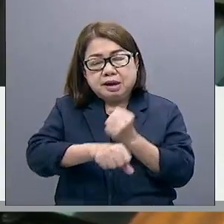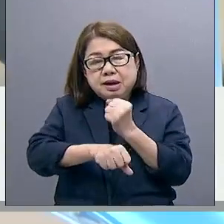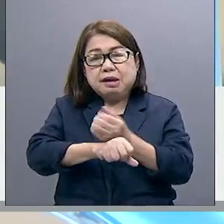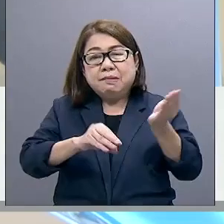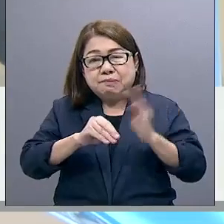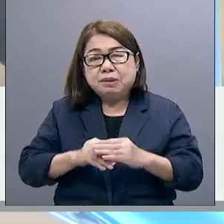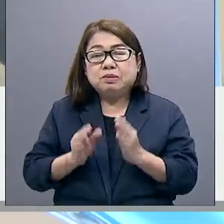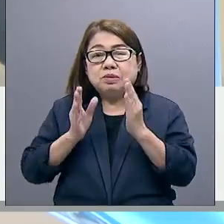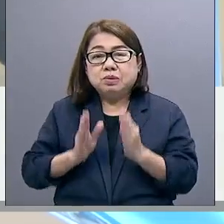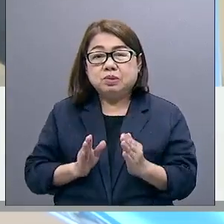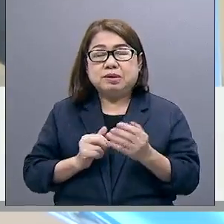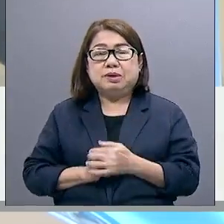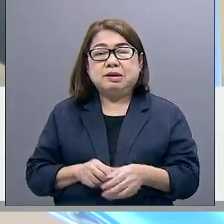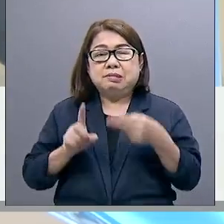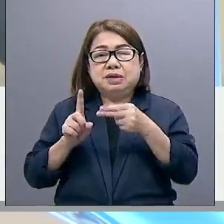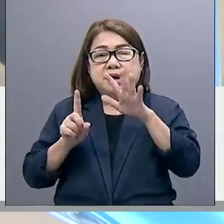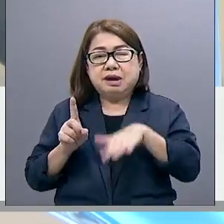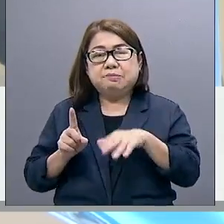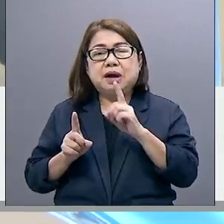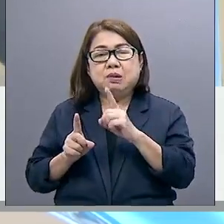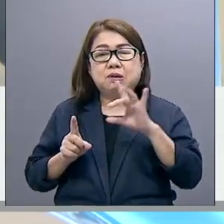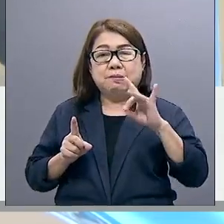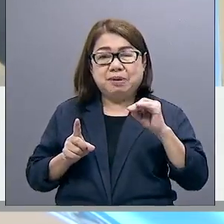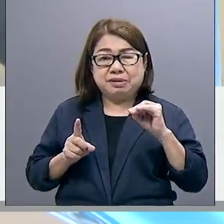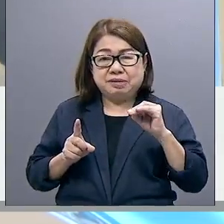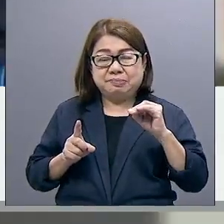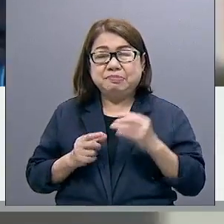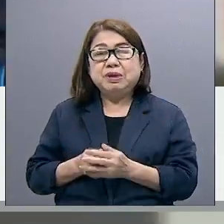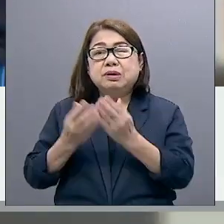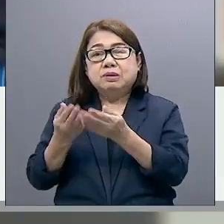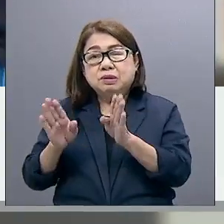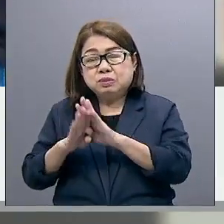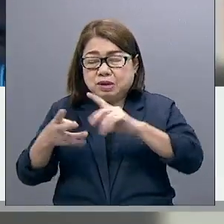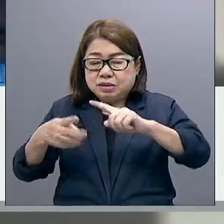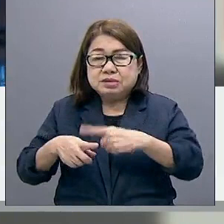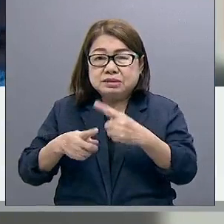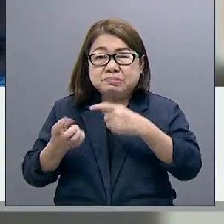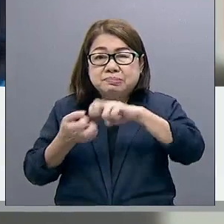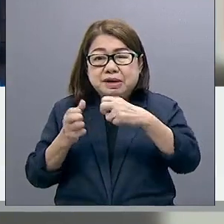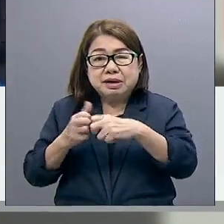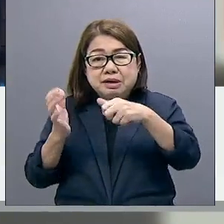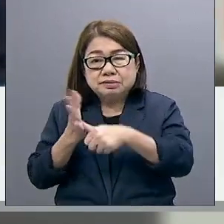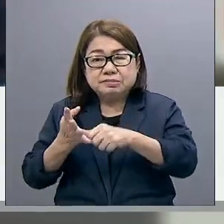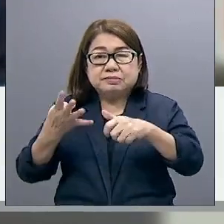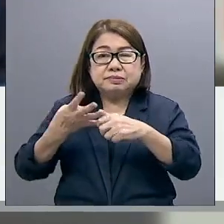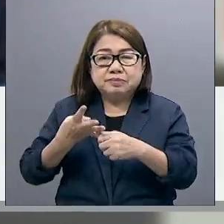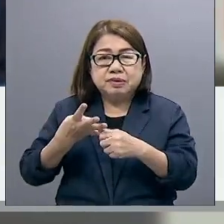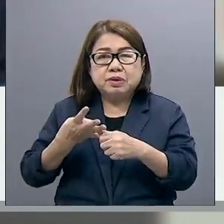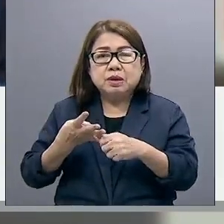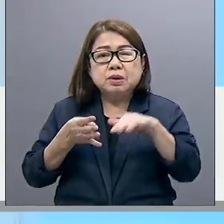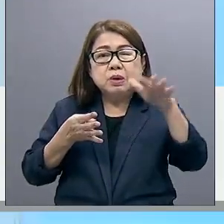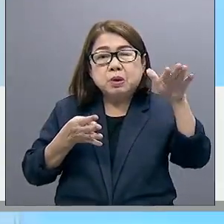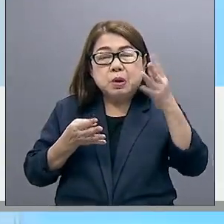15,118บาทต่อคนต่อเดือนหนี้ครัวเรือนไทยไตรมาสที่ 4ของปี 2565ชะลอตัวเมื่อเทียบกับ